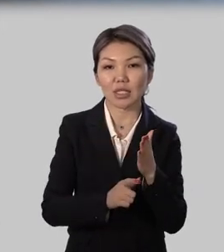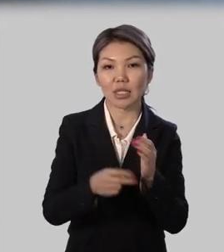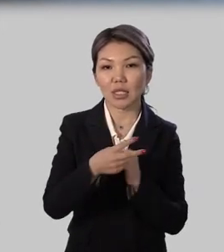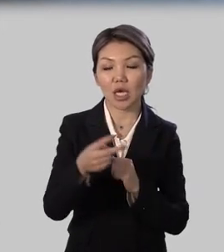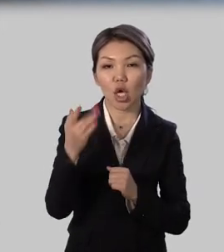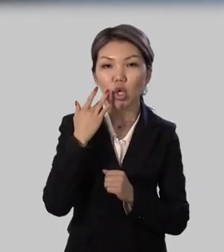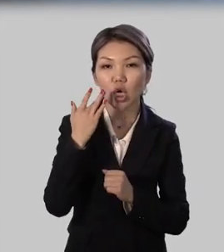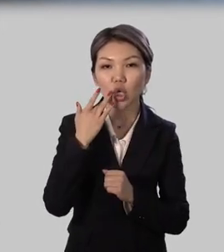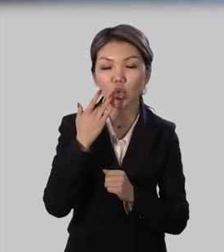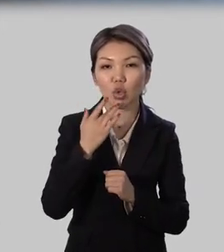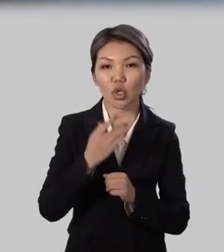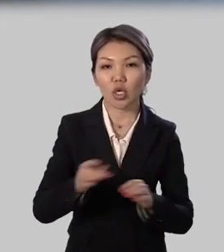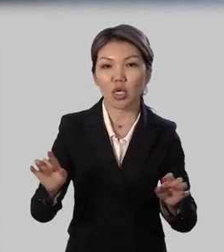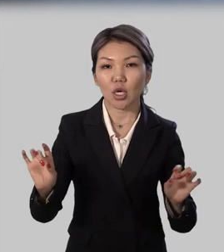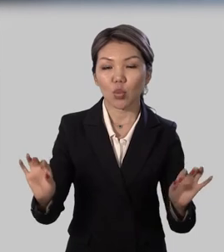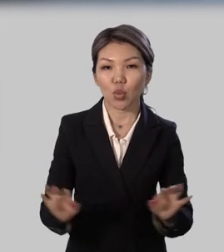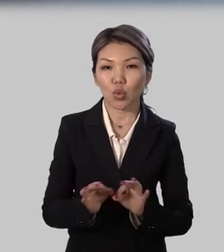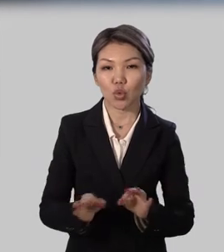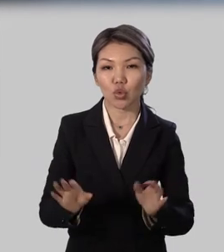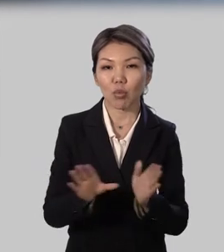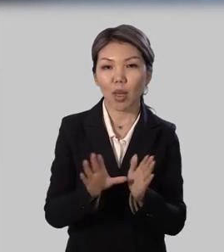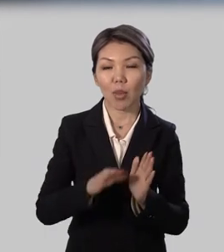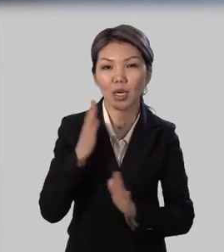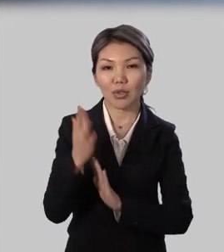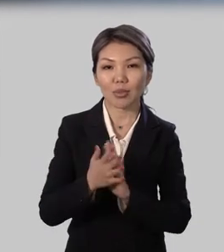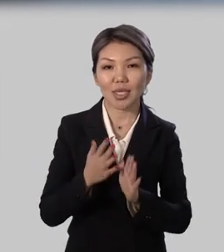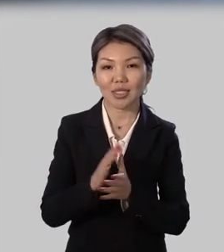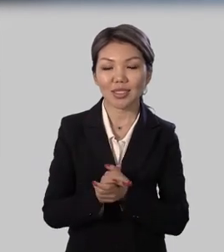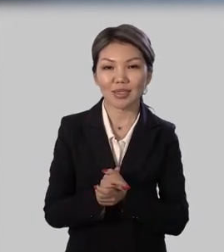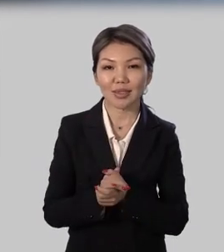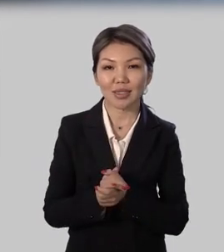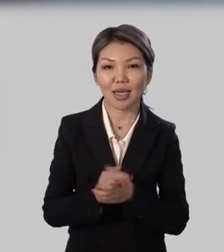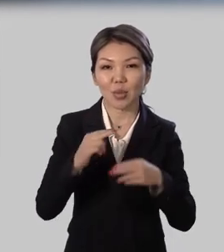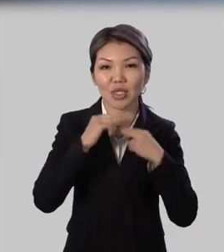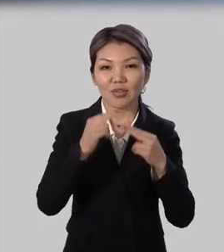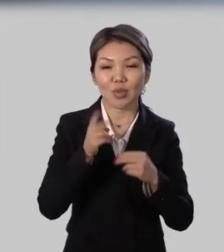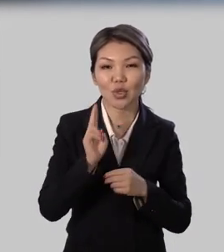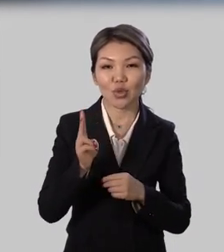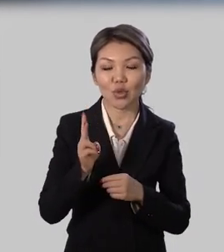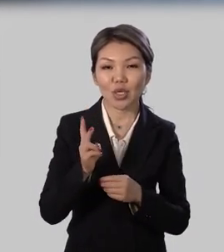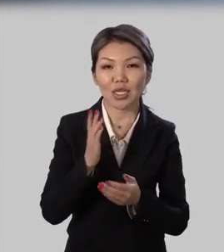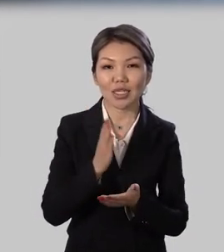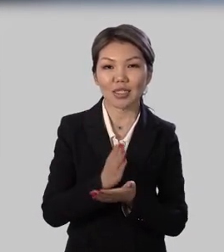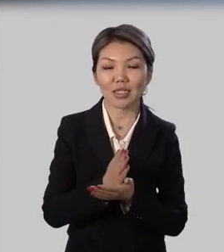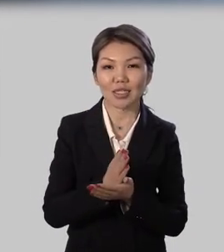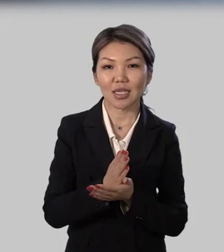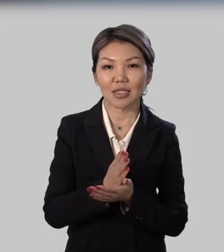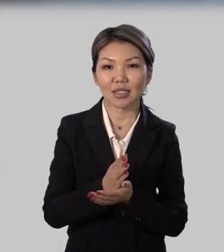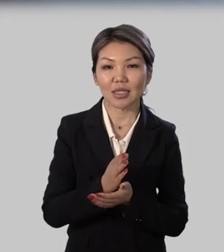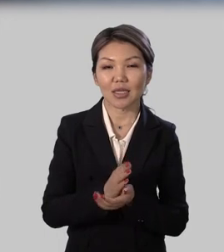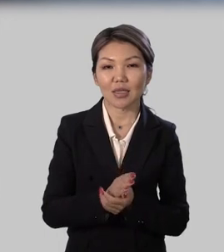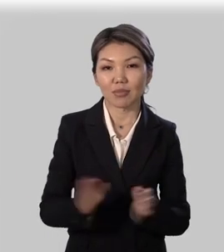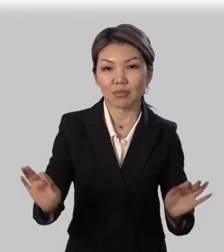которые передают музыку весны обратите внимание кто является ее оркестранта